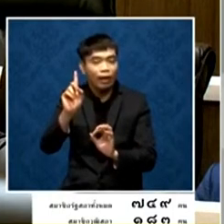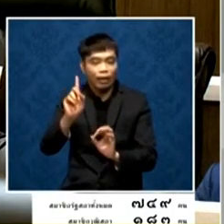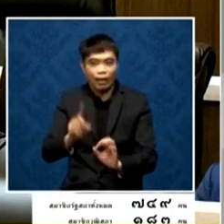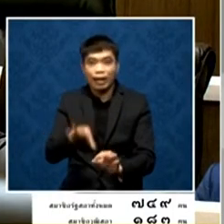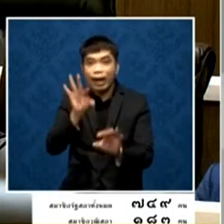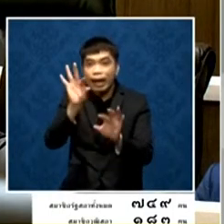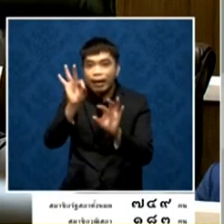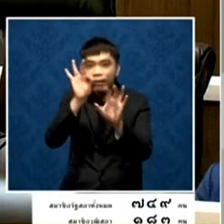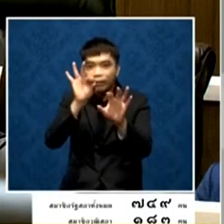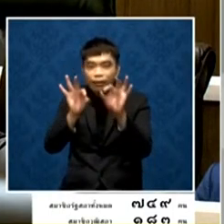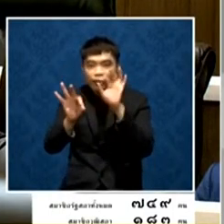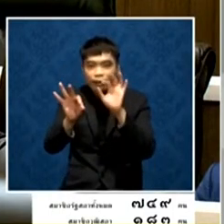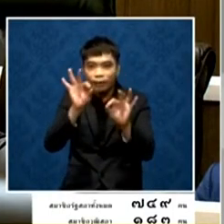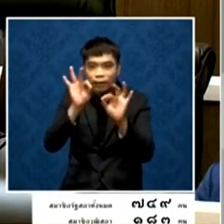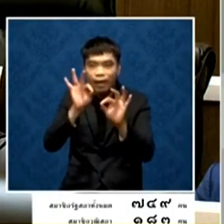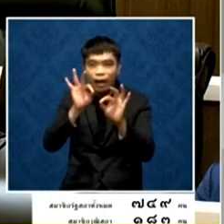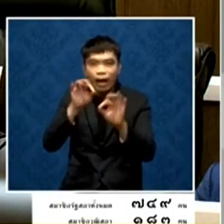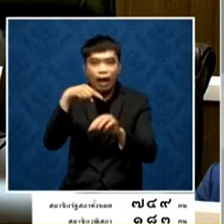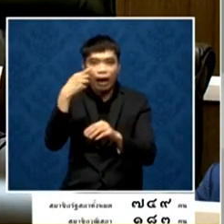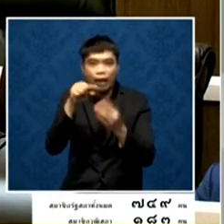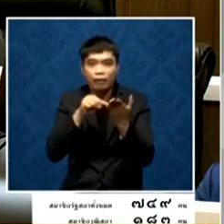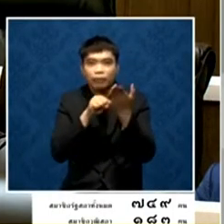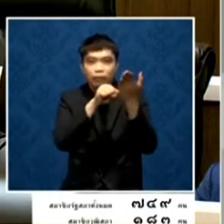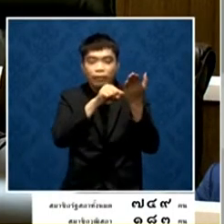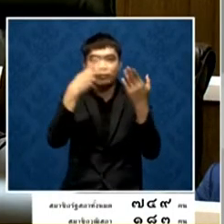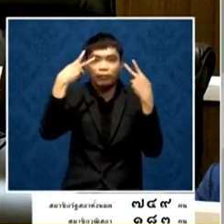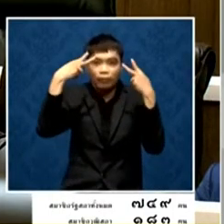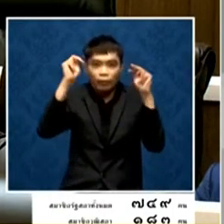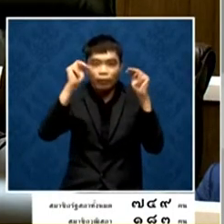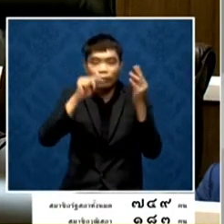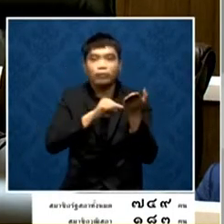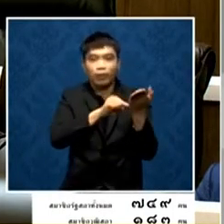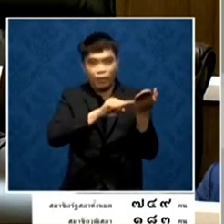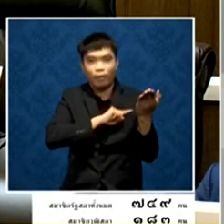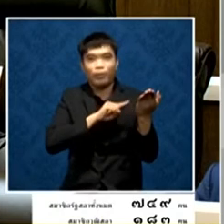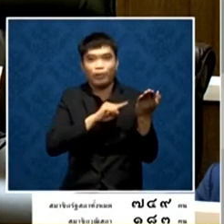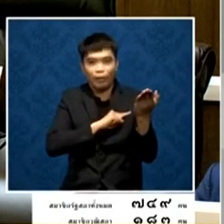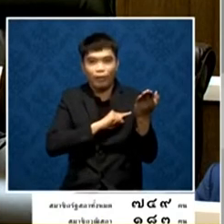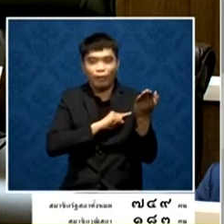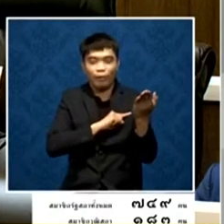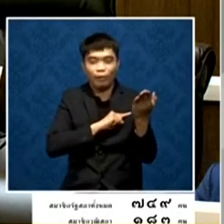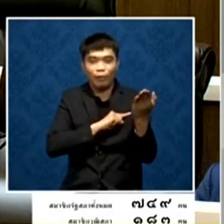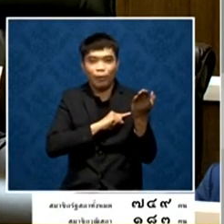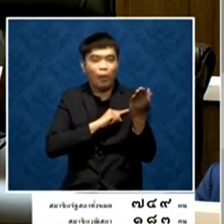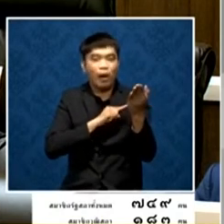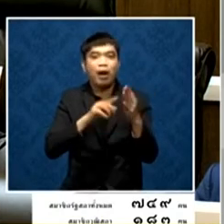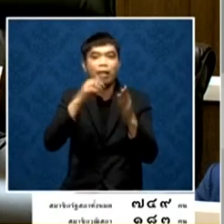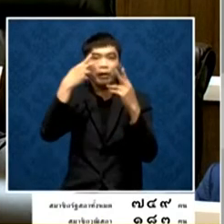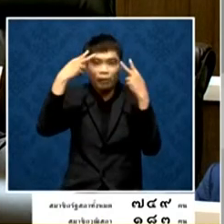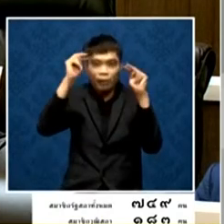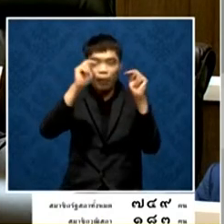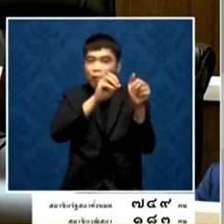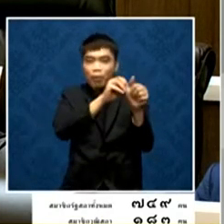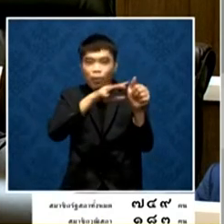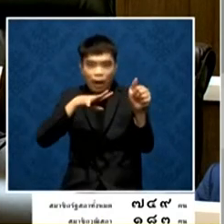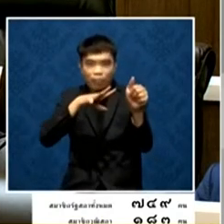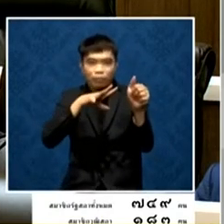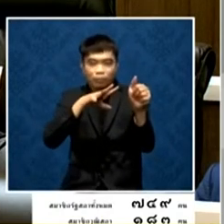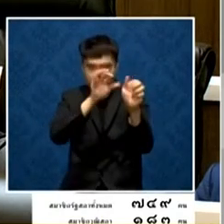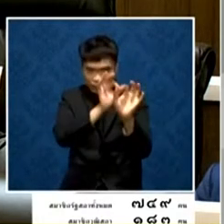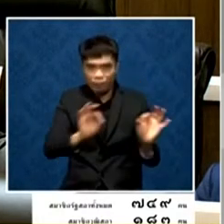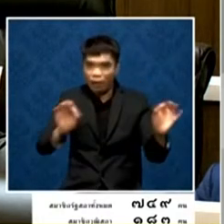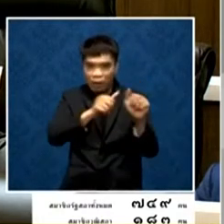เนี่ยถ้าสภาไม่ความชอบจะนำชื่อบุคคลที่มีลักษณะต้องห้ามไปกราบทูลเป็นสิ่งระคายเคืองหรือไม่ฮะแล้ว